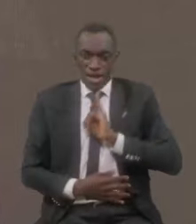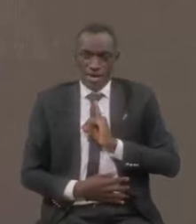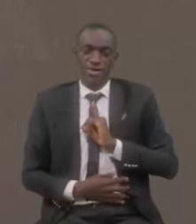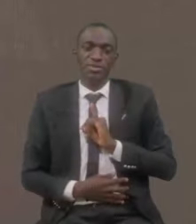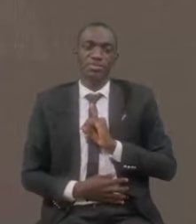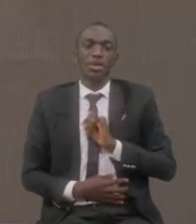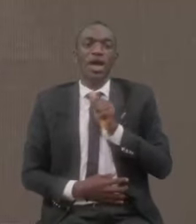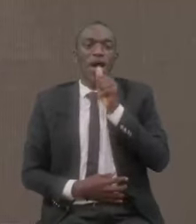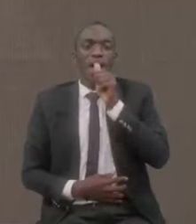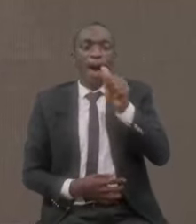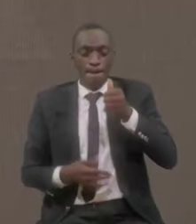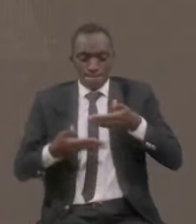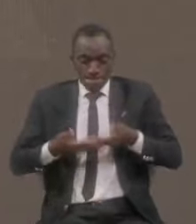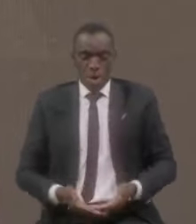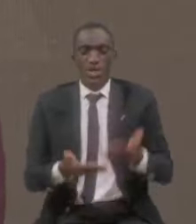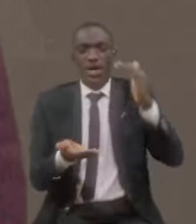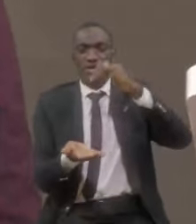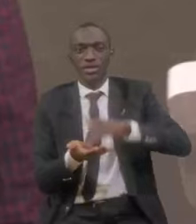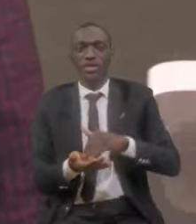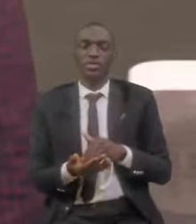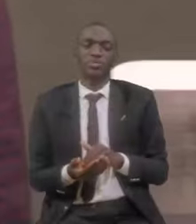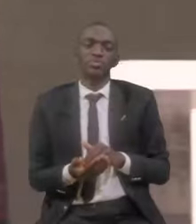Je suis né de nouveau.